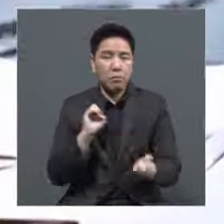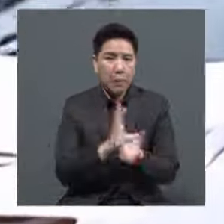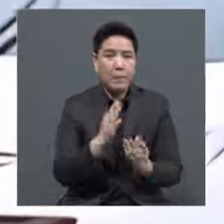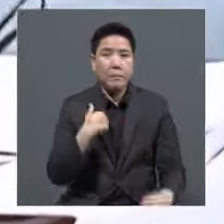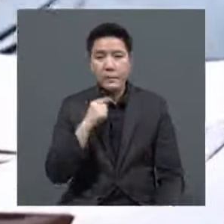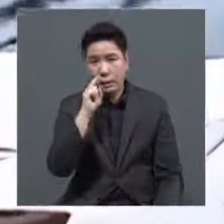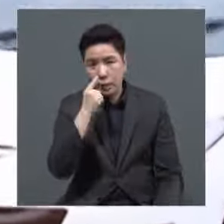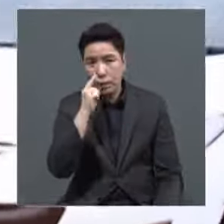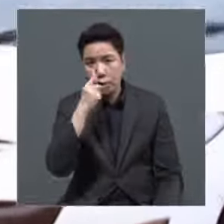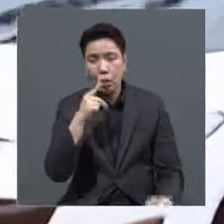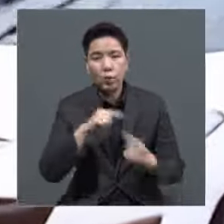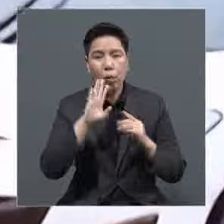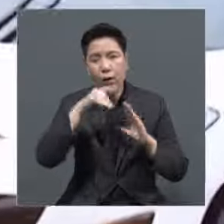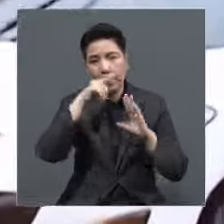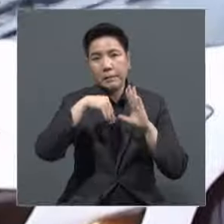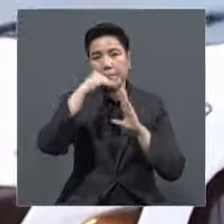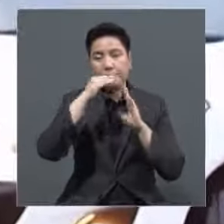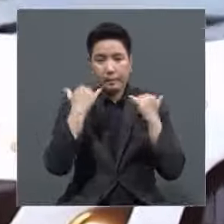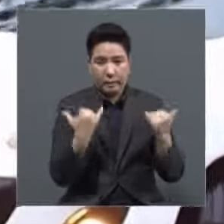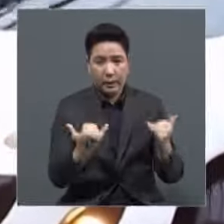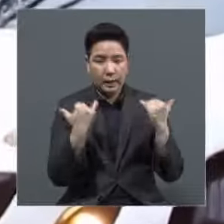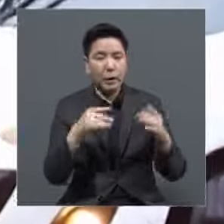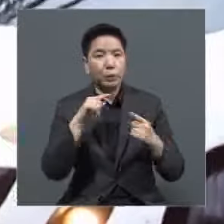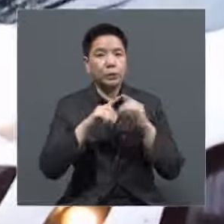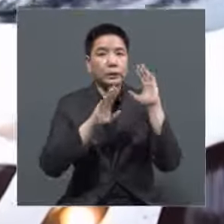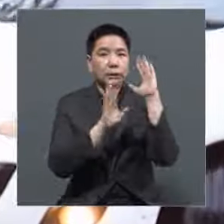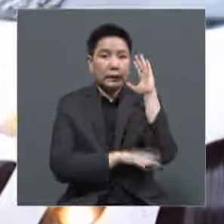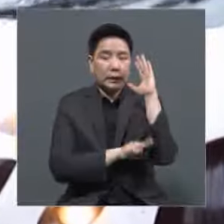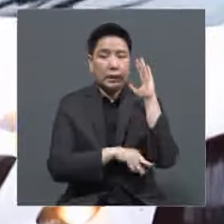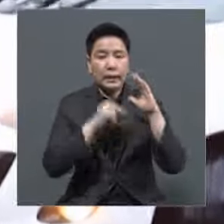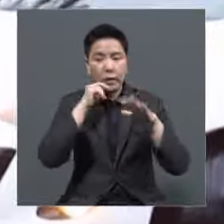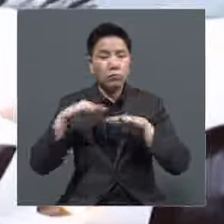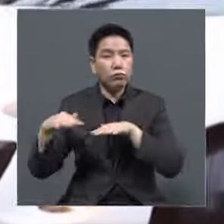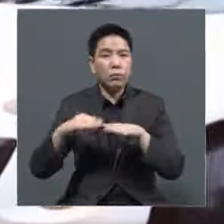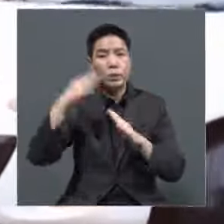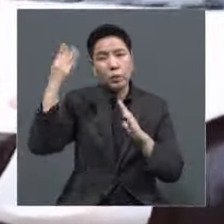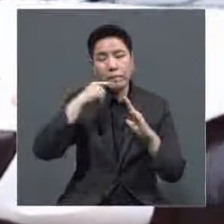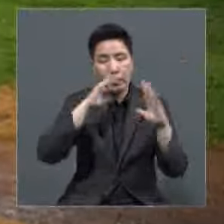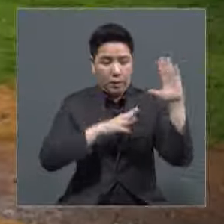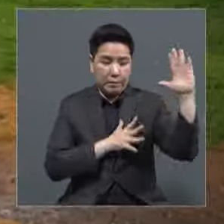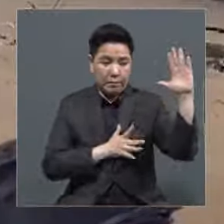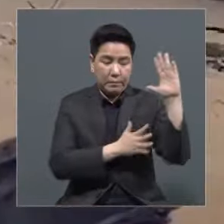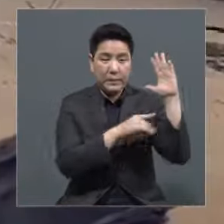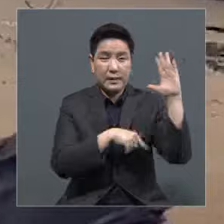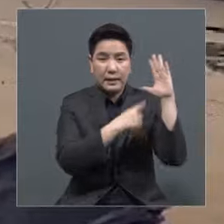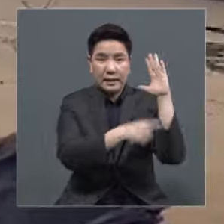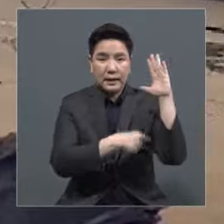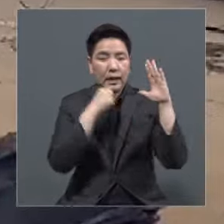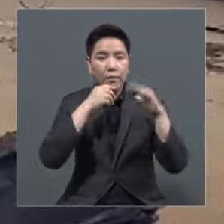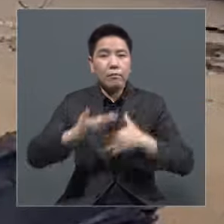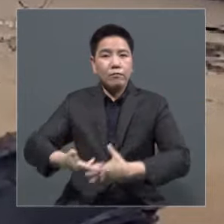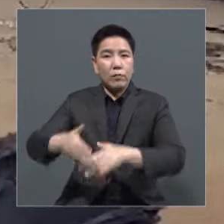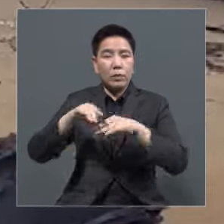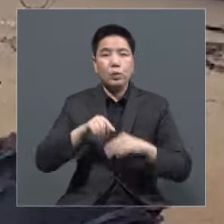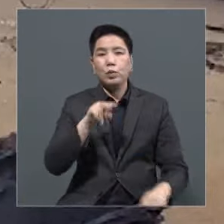ระลอกสำหรับพื้นที่ตอนบนของประเทศส่วนพื้นที่ภาคใต้ครับขึ้นลมบริเวณทะเลอันดามันตอนบนกำลังปันกลางขื้นสูงประมาณ